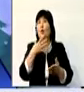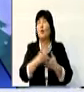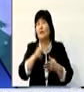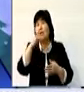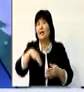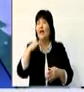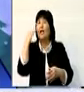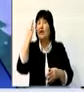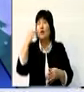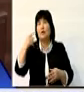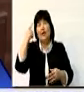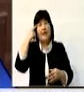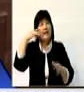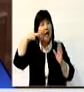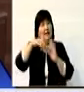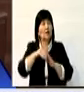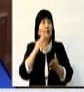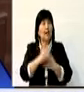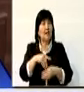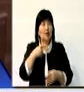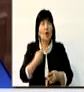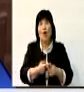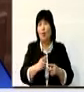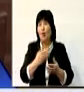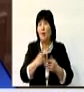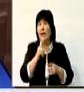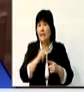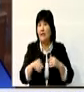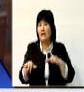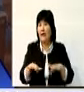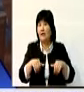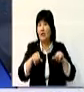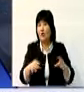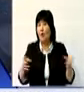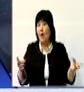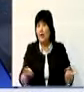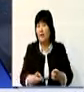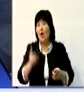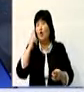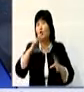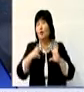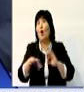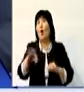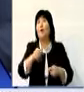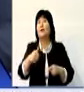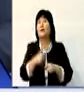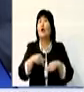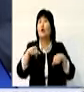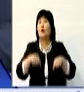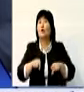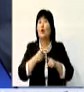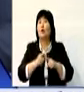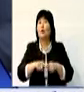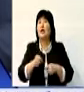елдің идеологиясын санасына сіңіріп жатыр деген сөз. Бұл мәселе тез арада шешімін табуы тиіс деген тұжырым жасаған облыс әкімі құзырлы орын